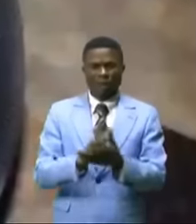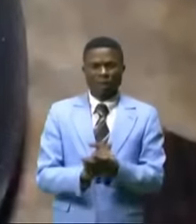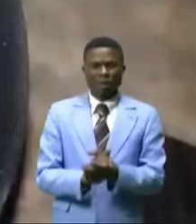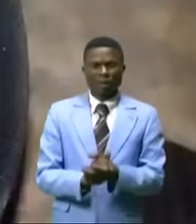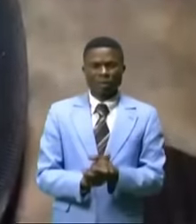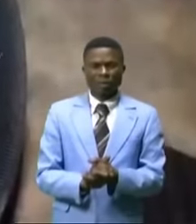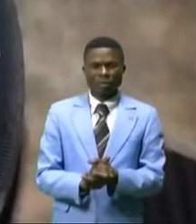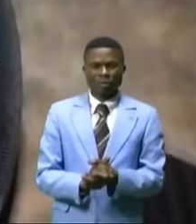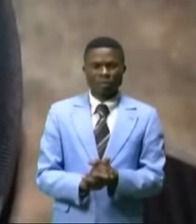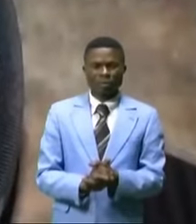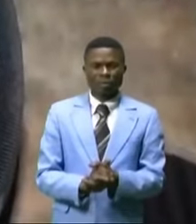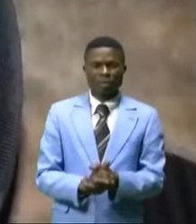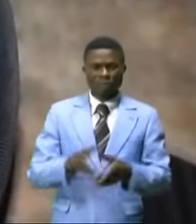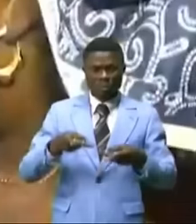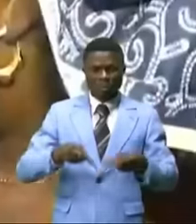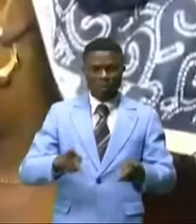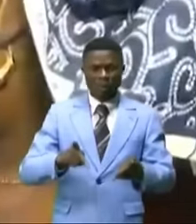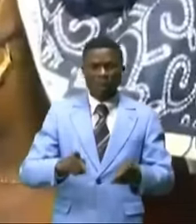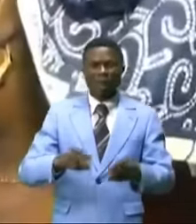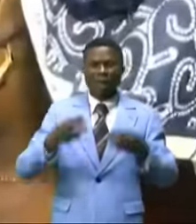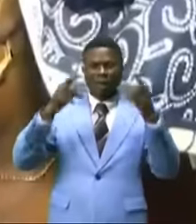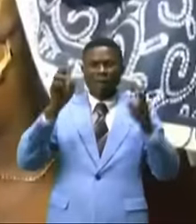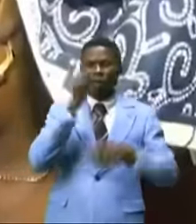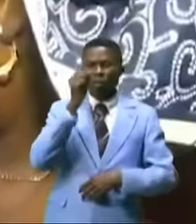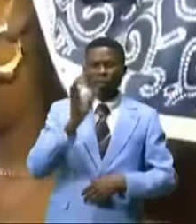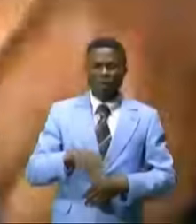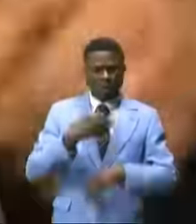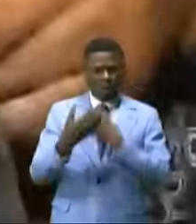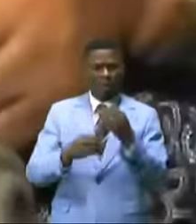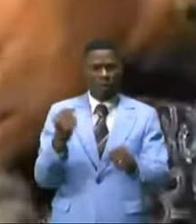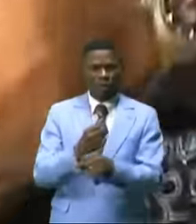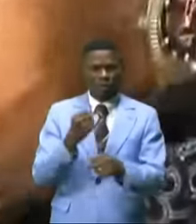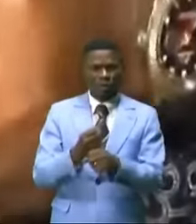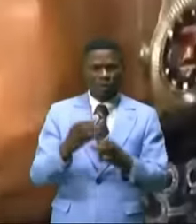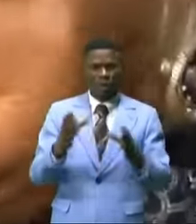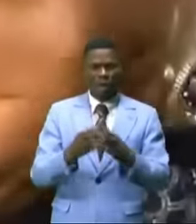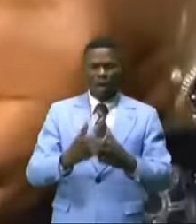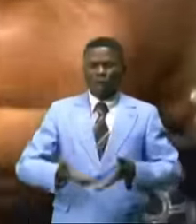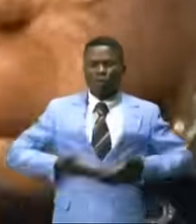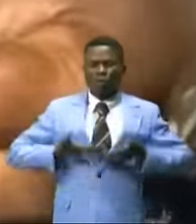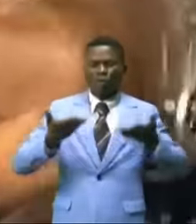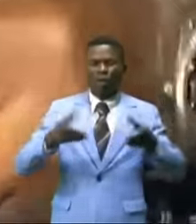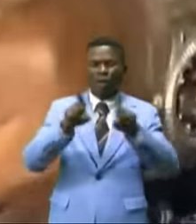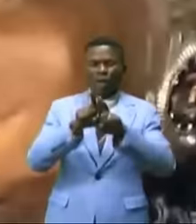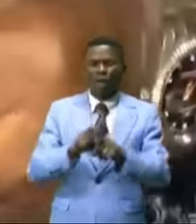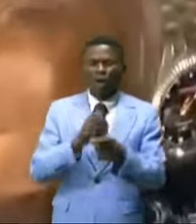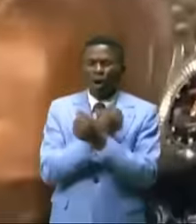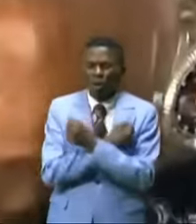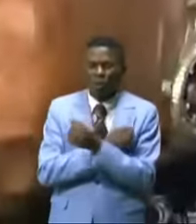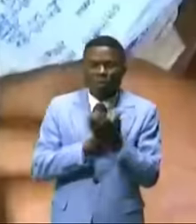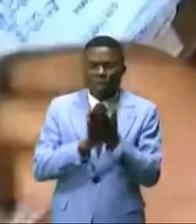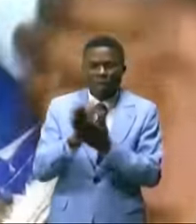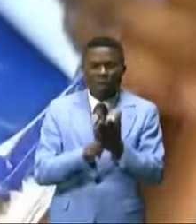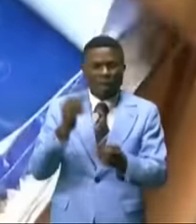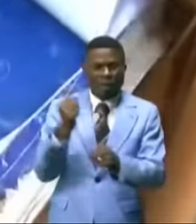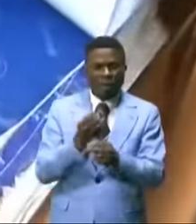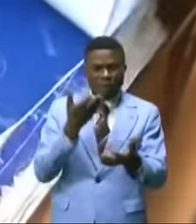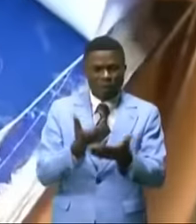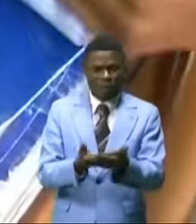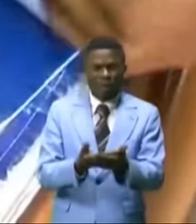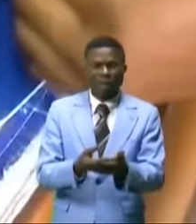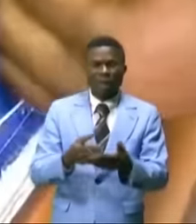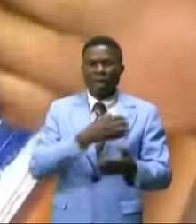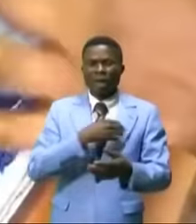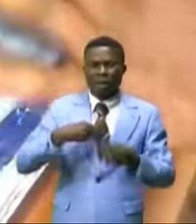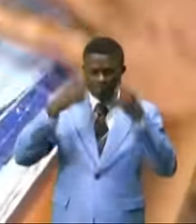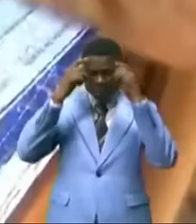Sous la belle mélodie d'anciens succès, elle fait son travail avec dévouement et amour. Passionnée par ce métier, elle décide de